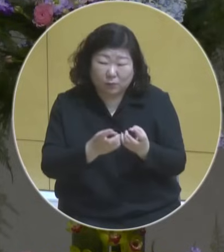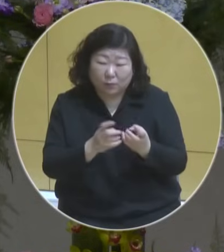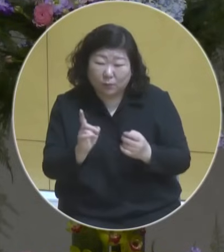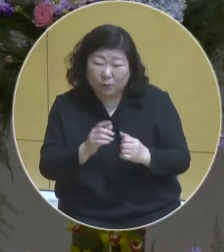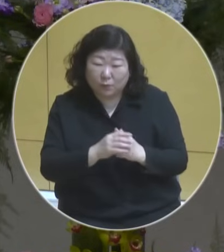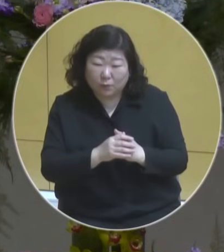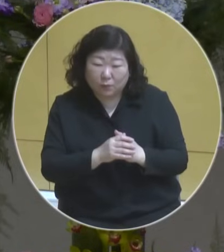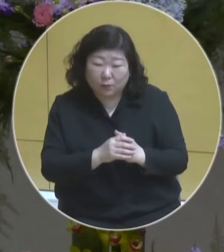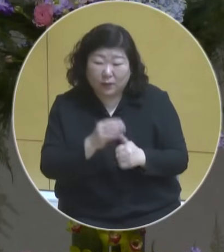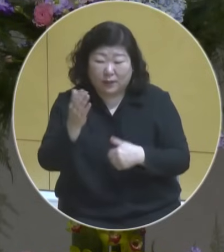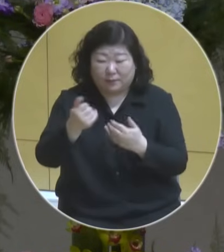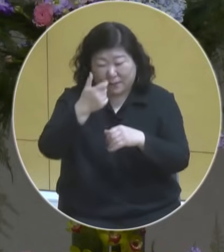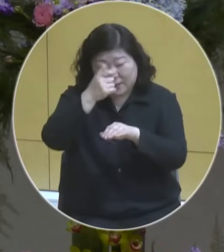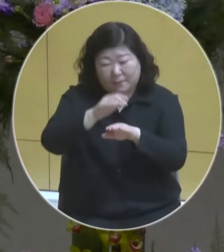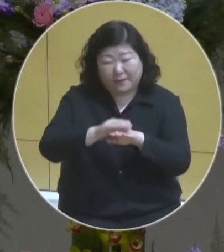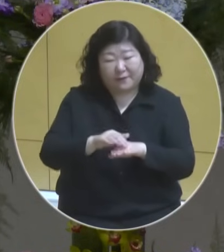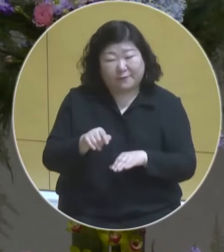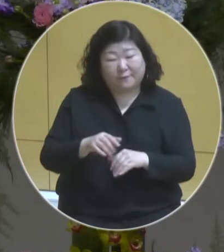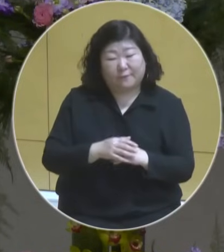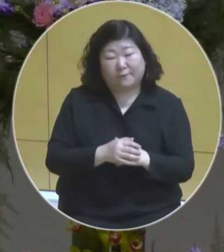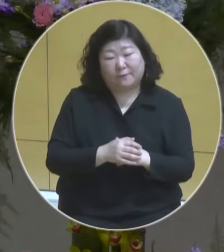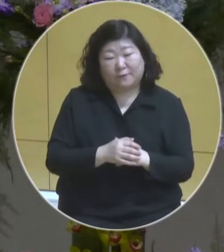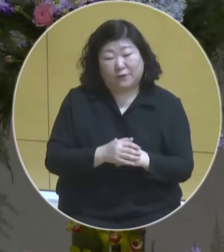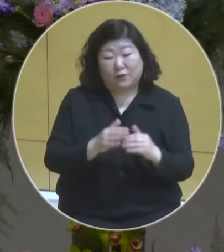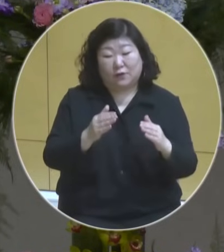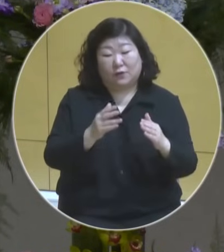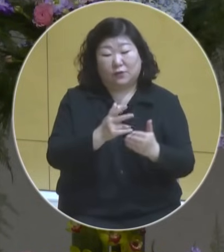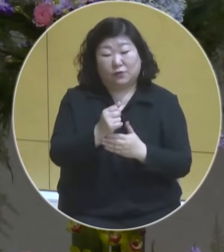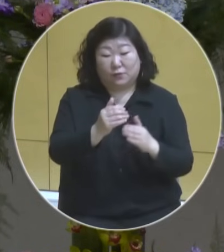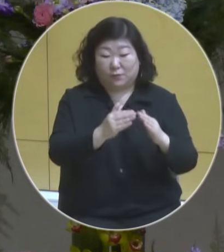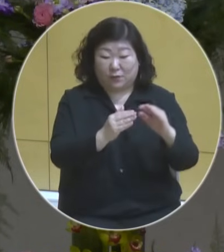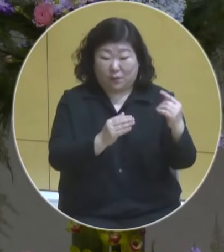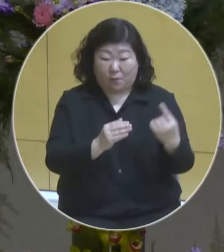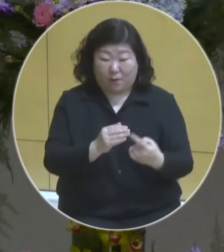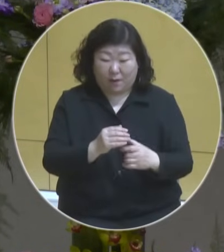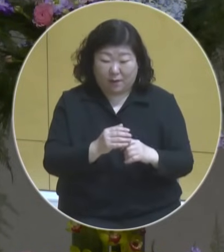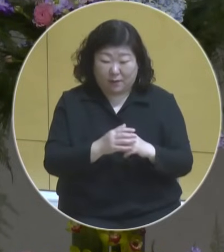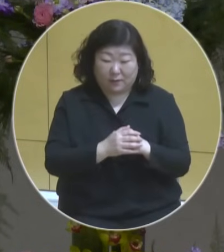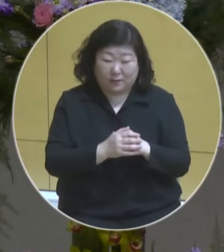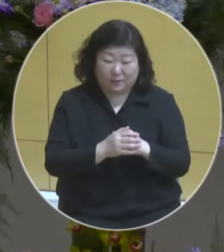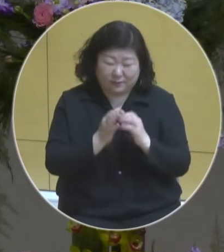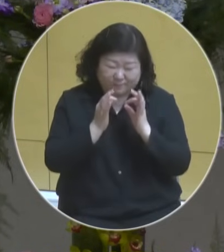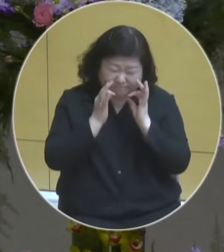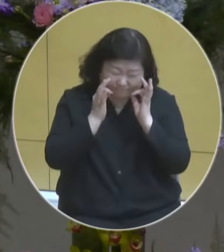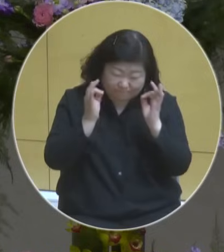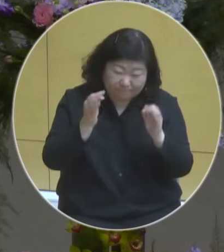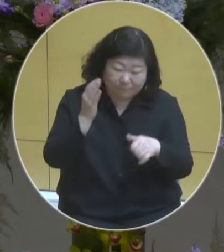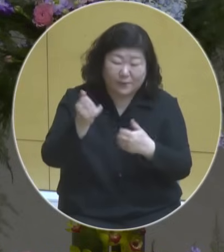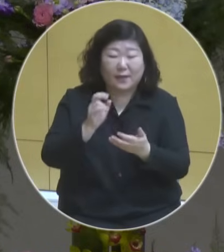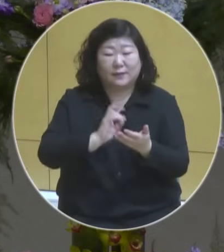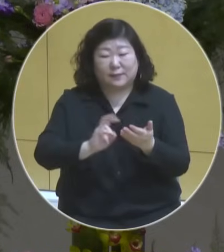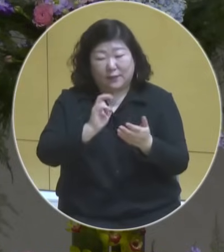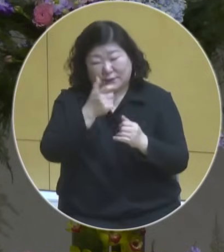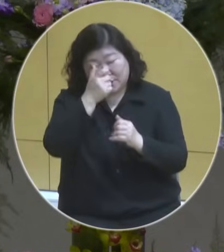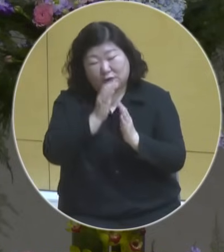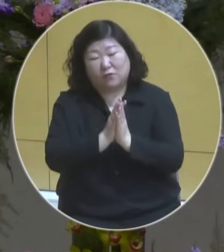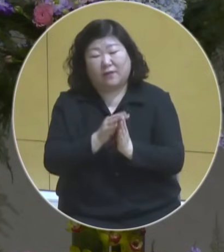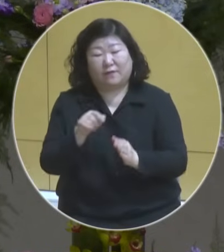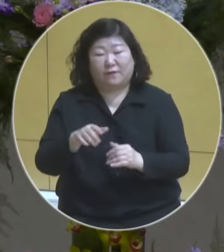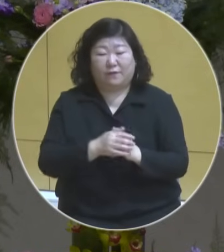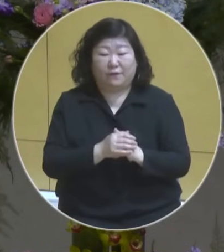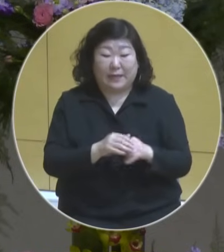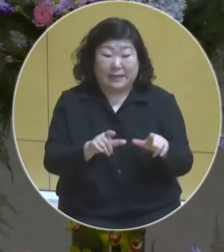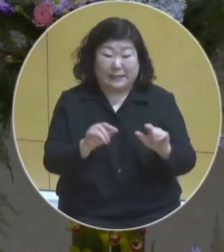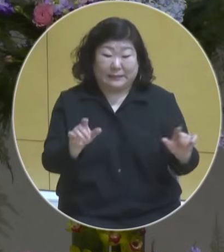것입니다 아멘 주님 전에 나와서 전심으로 하나님을 찬양하며 기도하는 것입니다 그리고 매일 일상 속에서